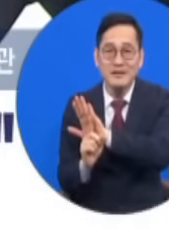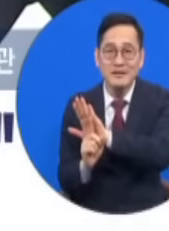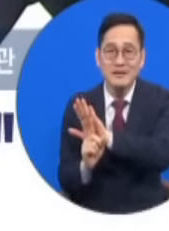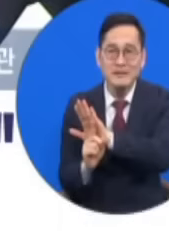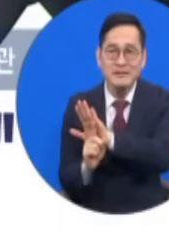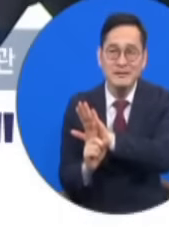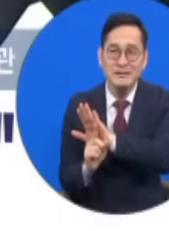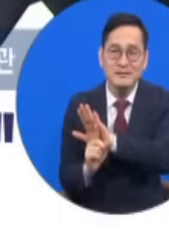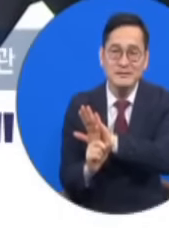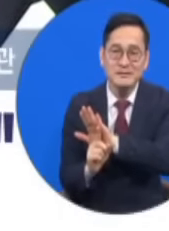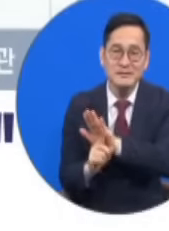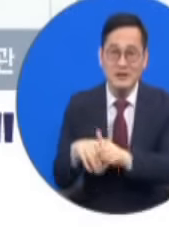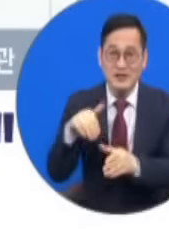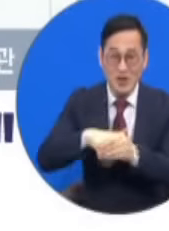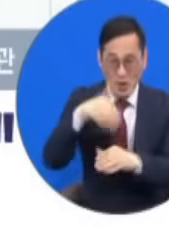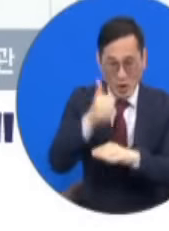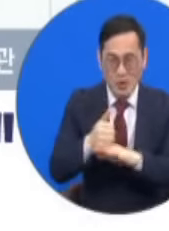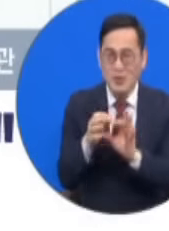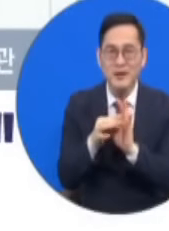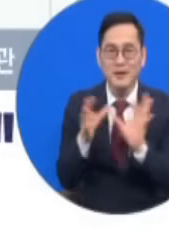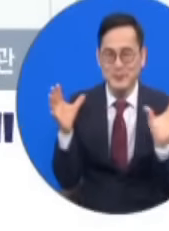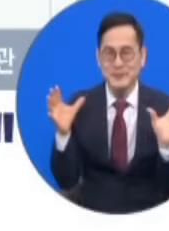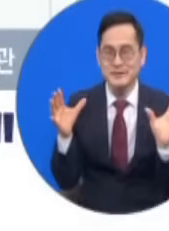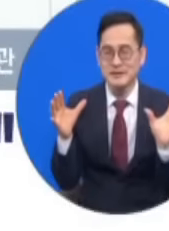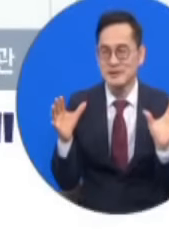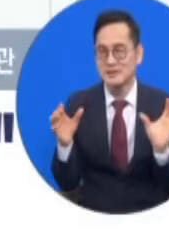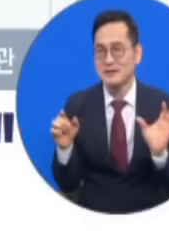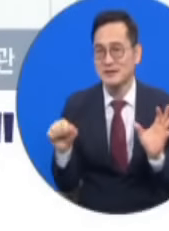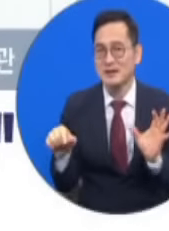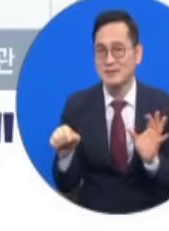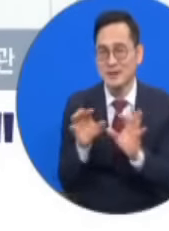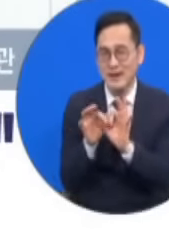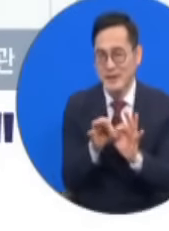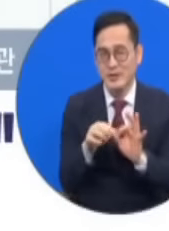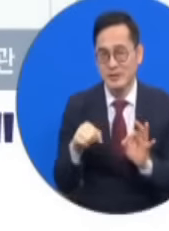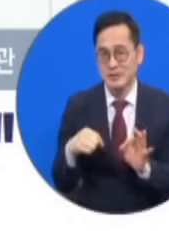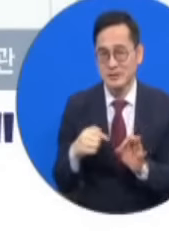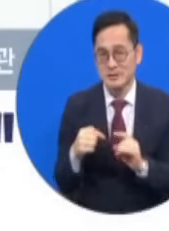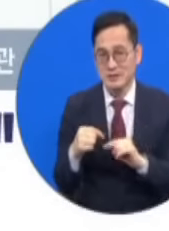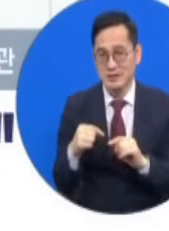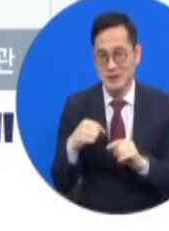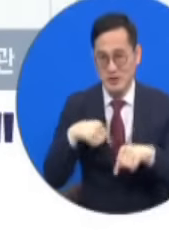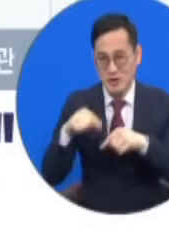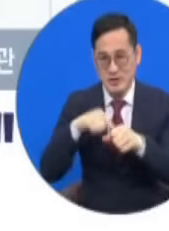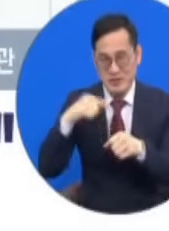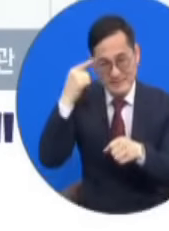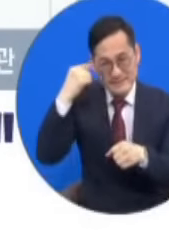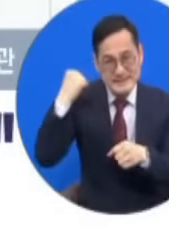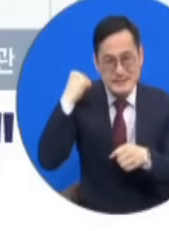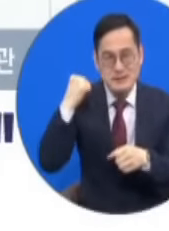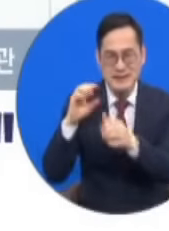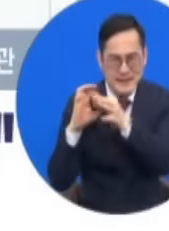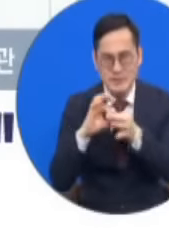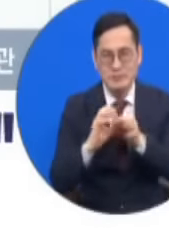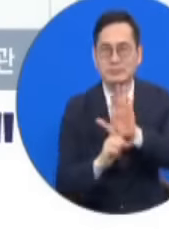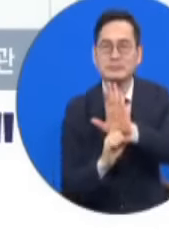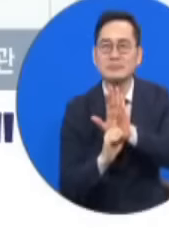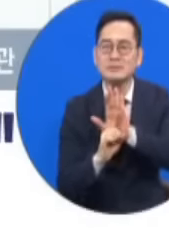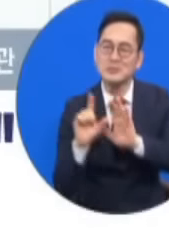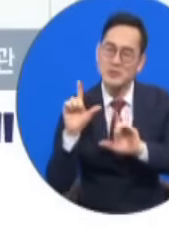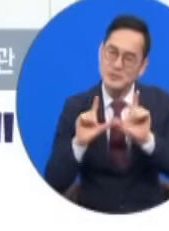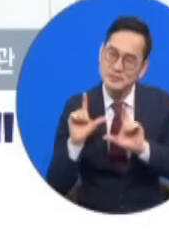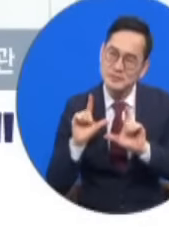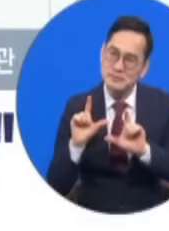같습니다. 그러니까 선거 결과 상관없이 한동훈 비대위원장이 계속해서 본인의 약간 정치적 의지를 보이는 것이 뭐 길게